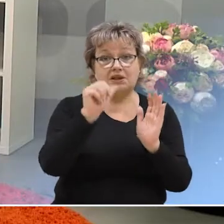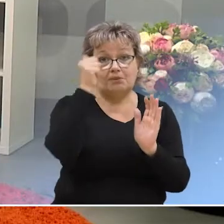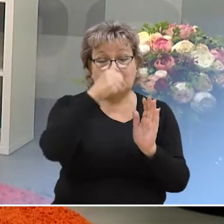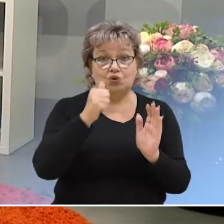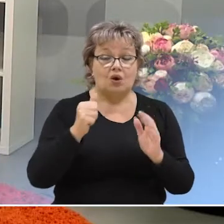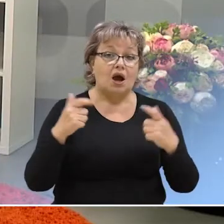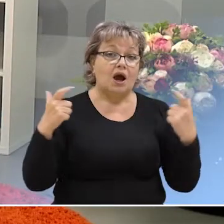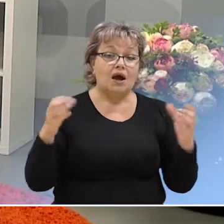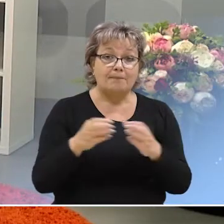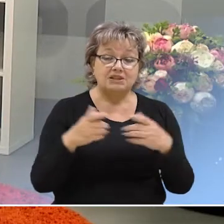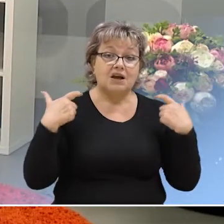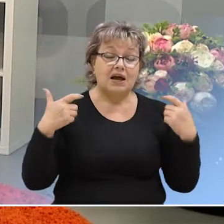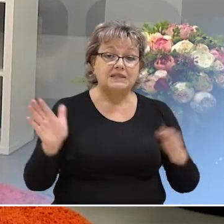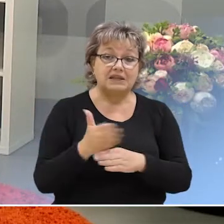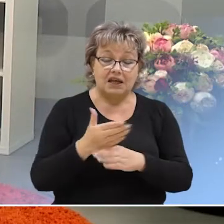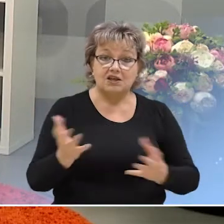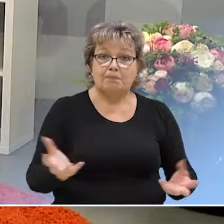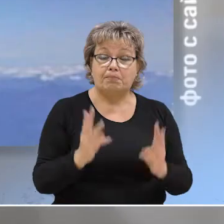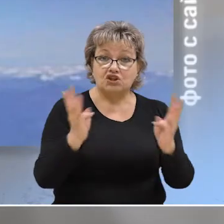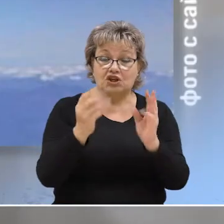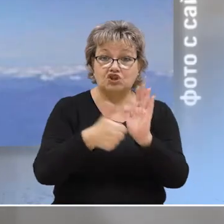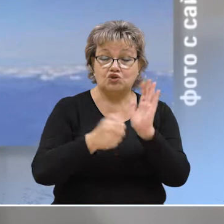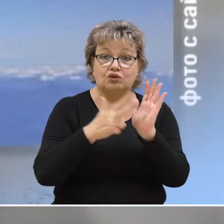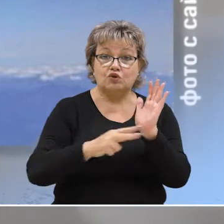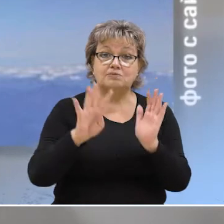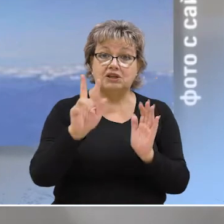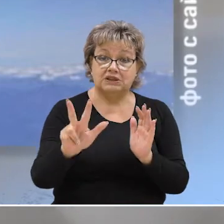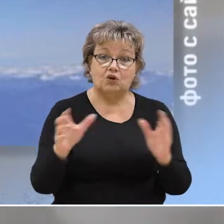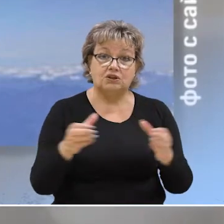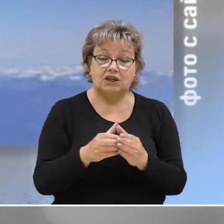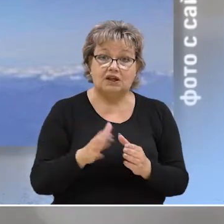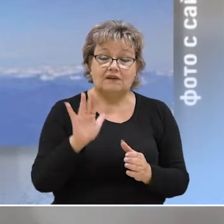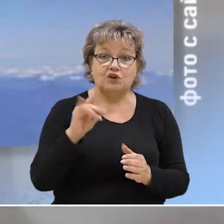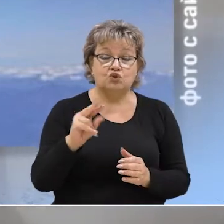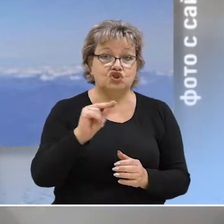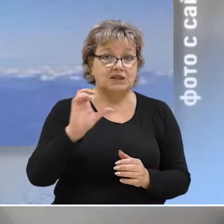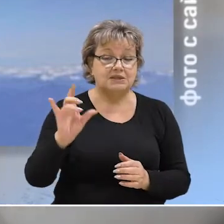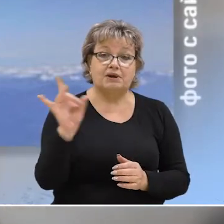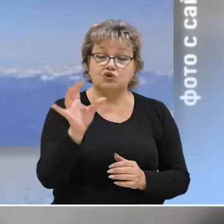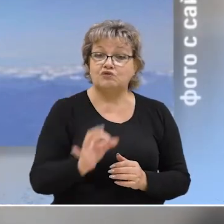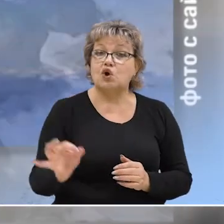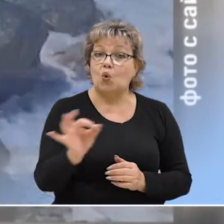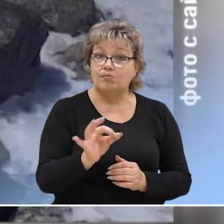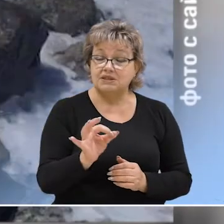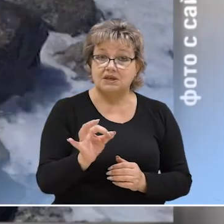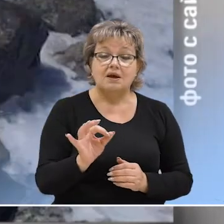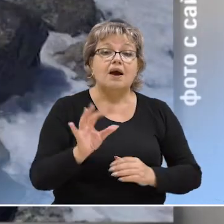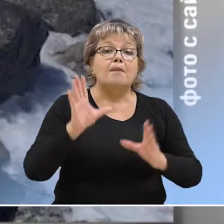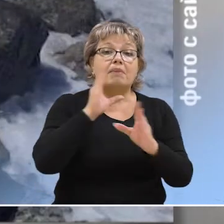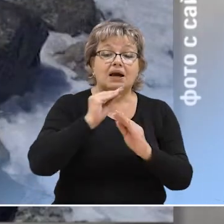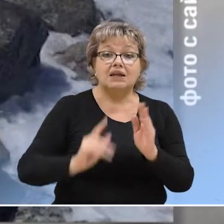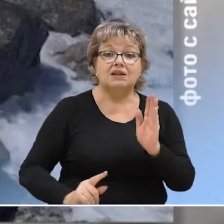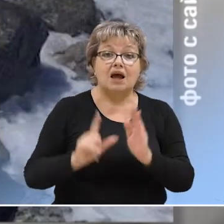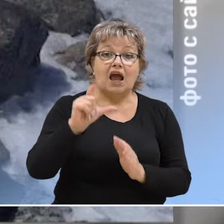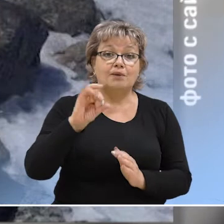1975 году. Командир отделения пожарно-спасательной части номер 683 отряда ГУ МЧС России по Ростовской области